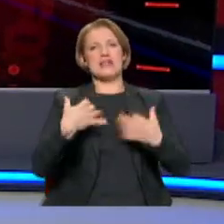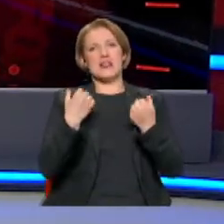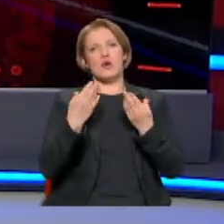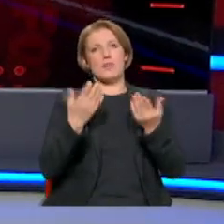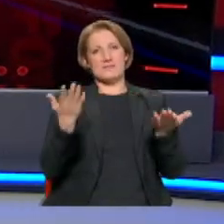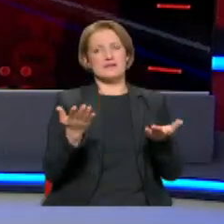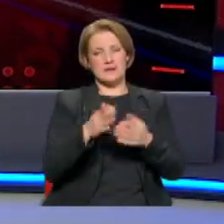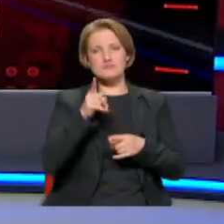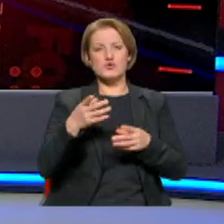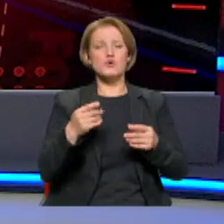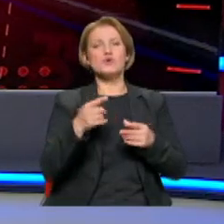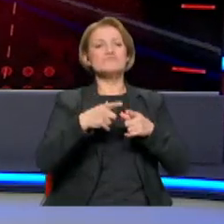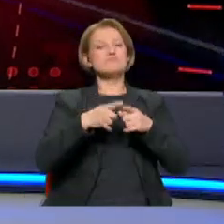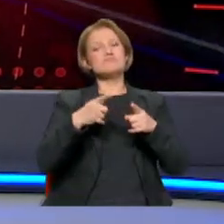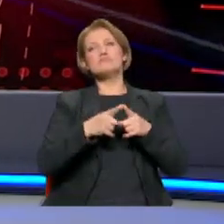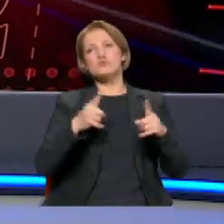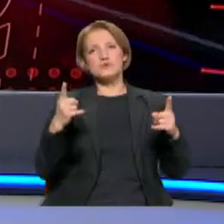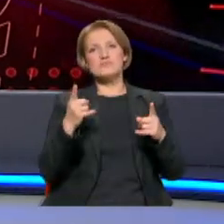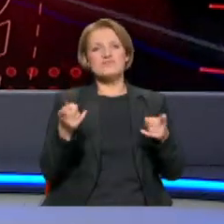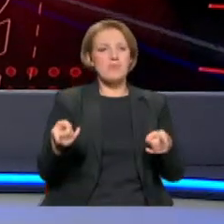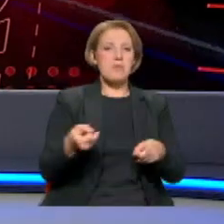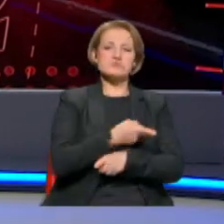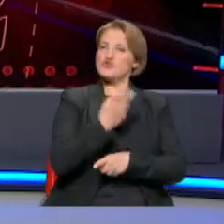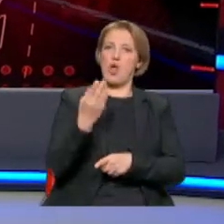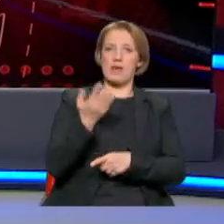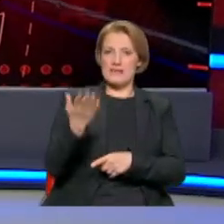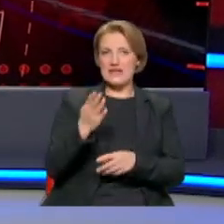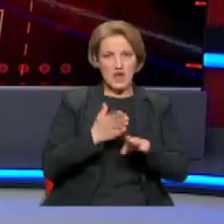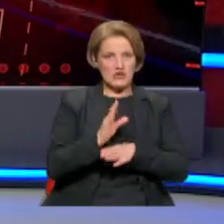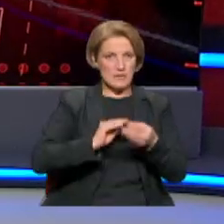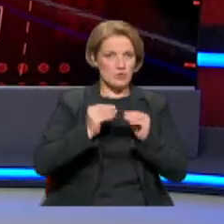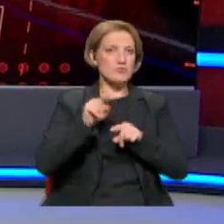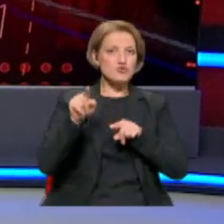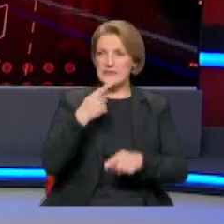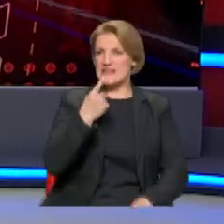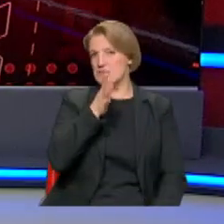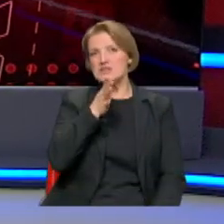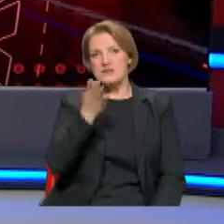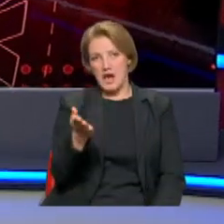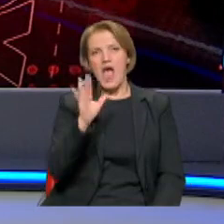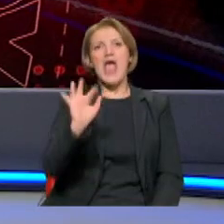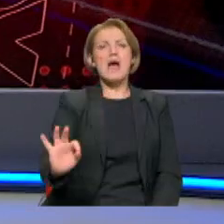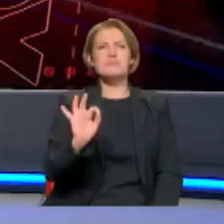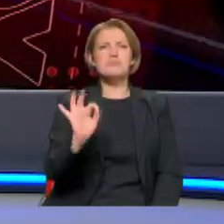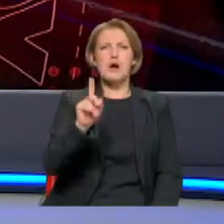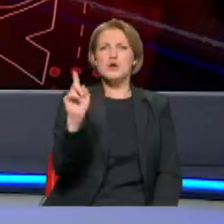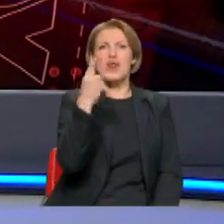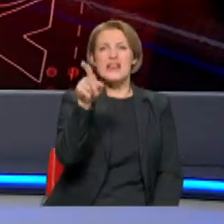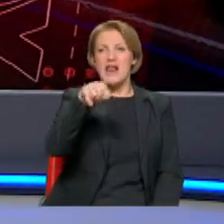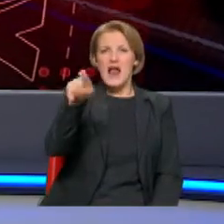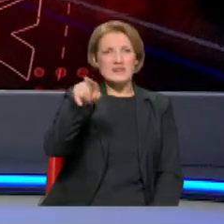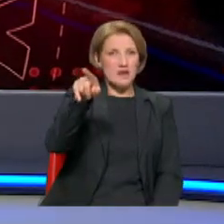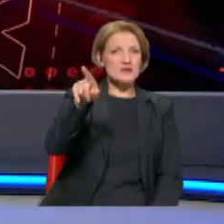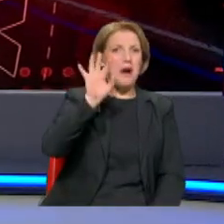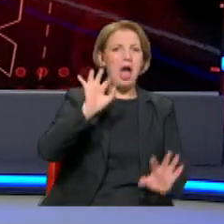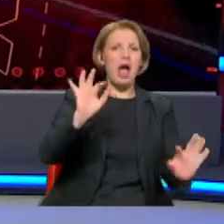olabilirim olabilir bu çoğaltılabilir Ama tabi asıl sorunumuz şu da denebilir hep yönetenlerden aynı cümleleri